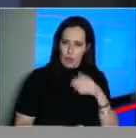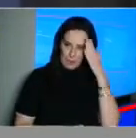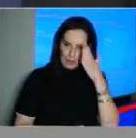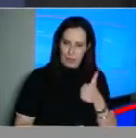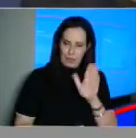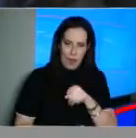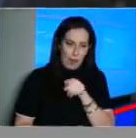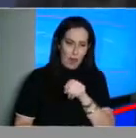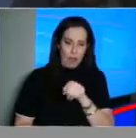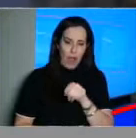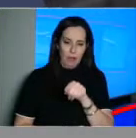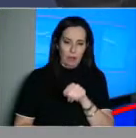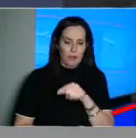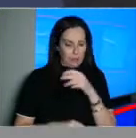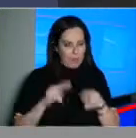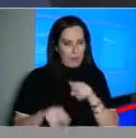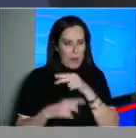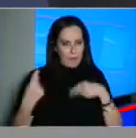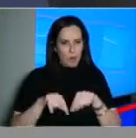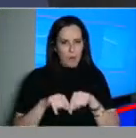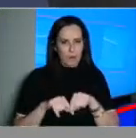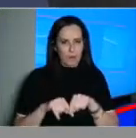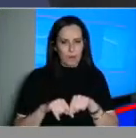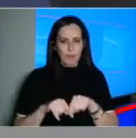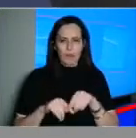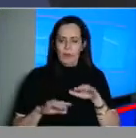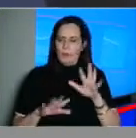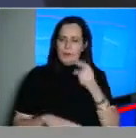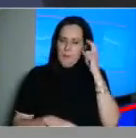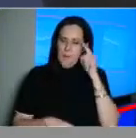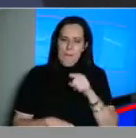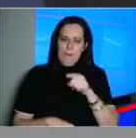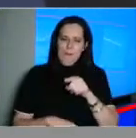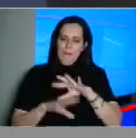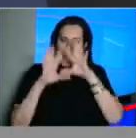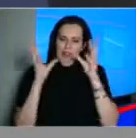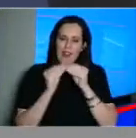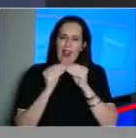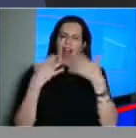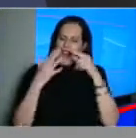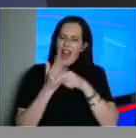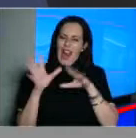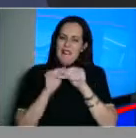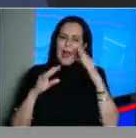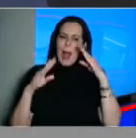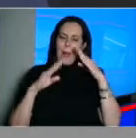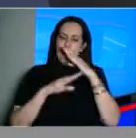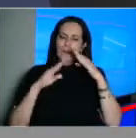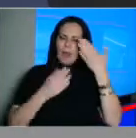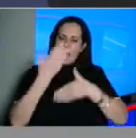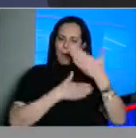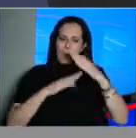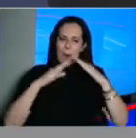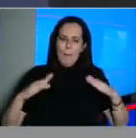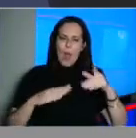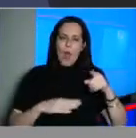את זה, גם אתה מתעסק בתחום, נושק אליו, מה אתה חושב באופן כללי, הסיפור הזה עם המעברות, המזרחים ואיך